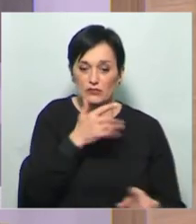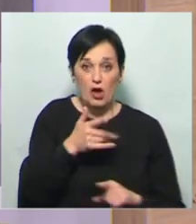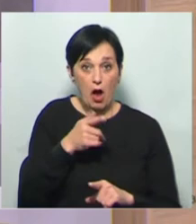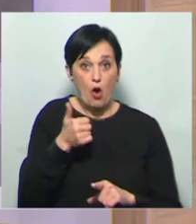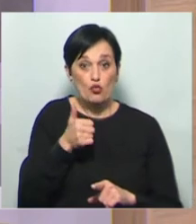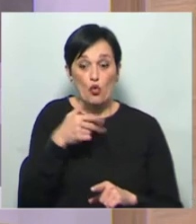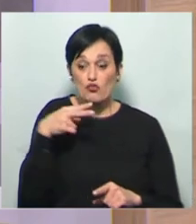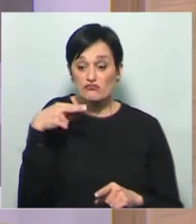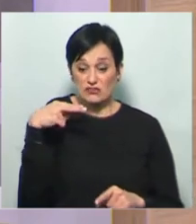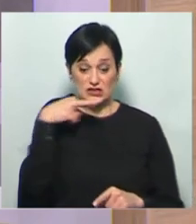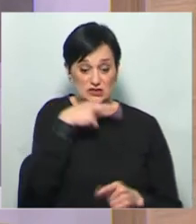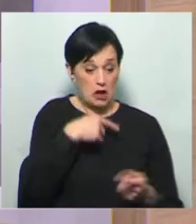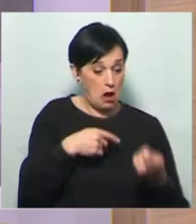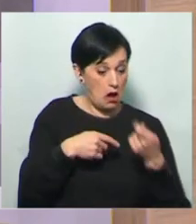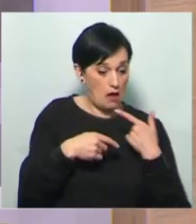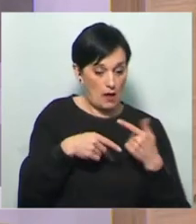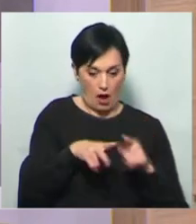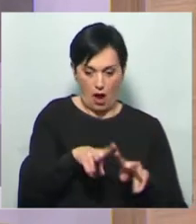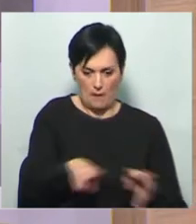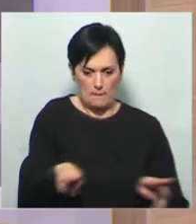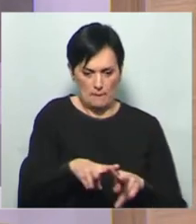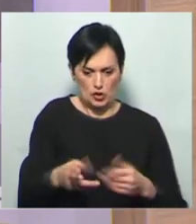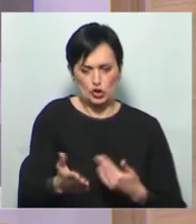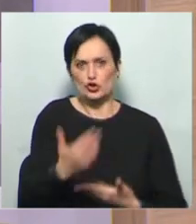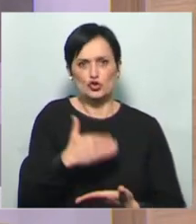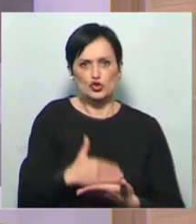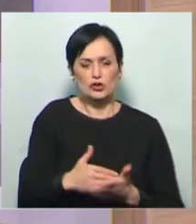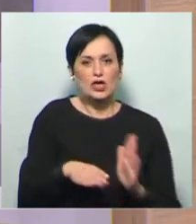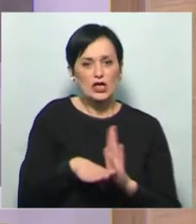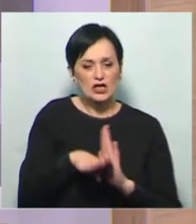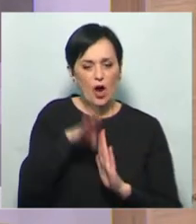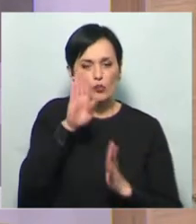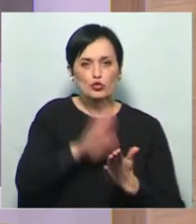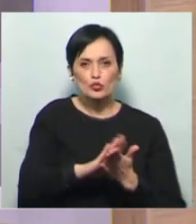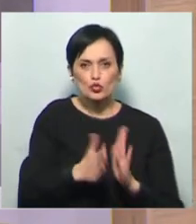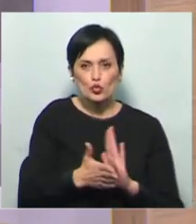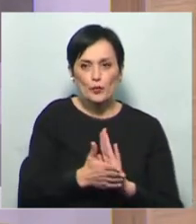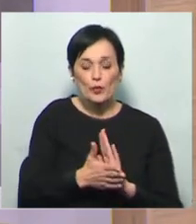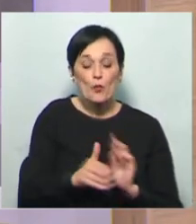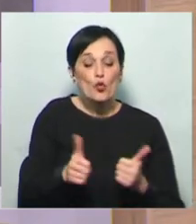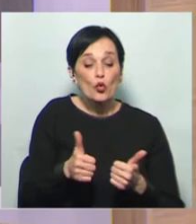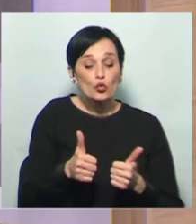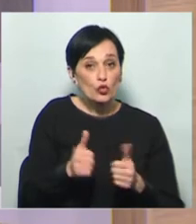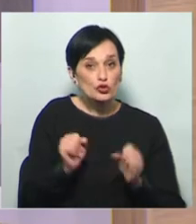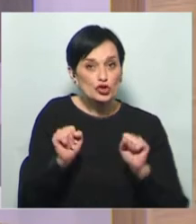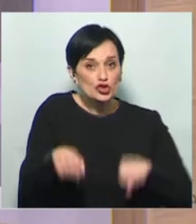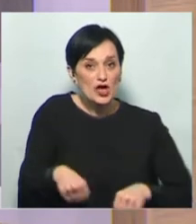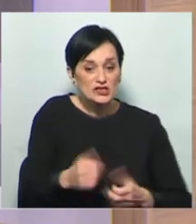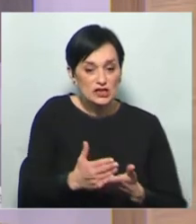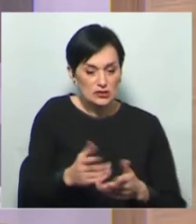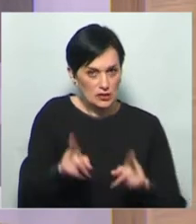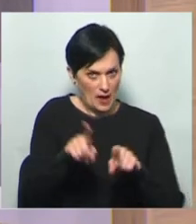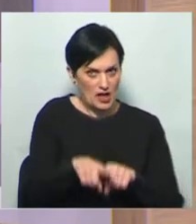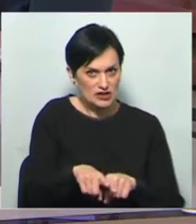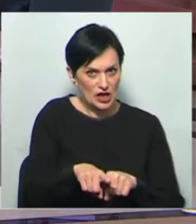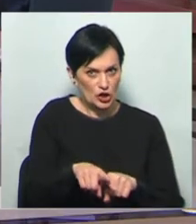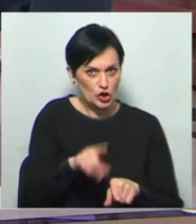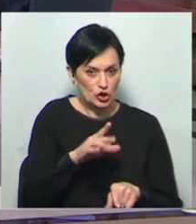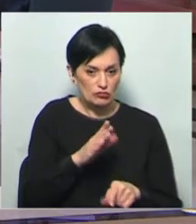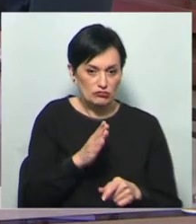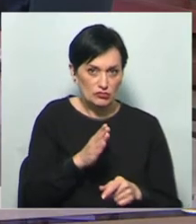როგორც წამლის მიღების შემდეგ, ანუ გაუმჯობესებული მდგომარეობა და რამდენად შესაძლებელია, რომ ეს ასე იყოსო